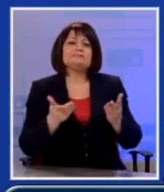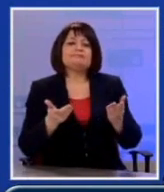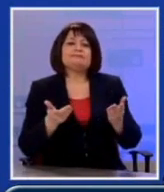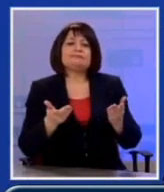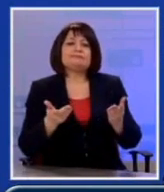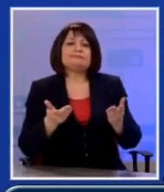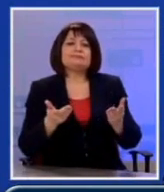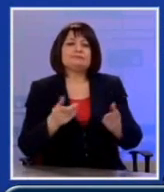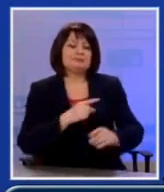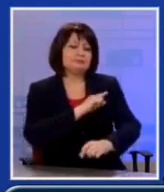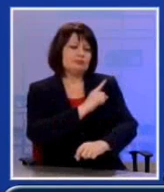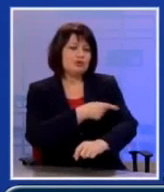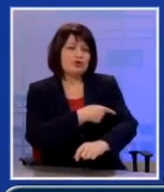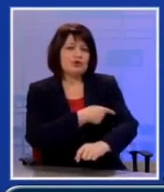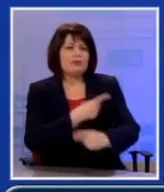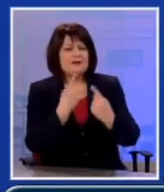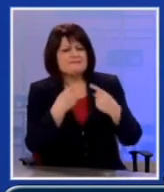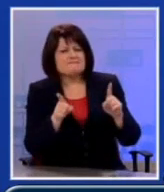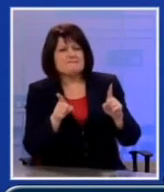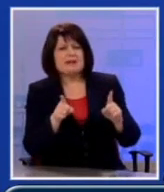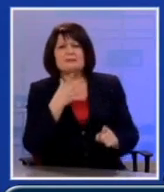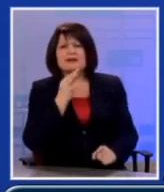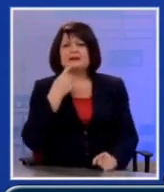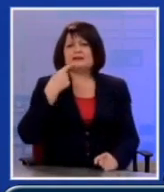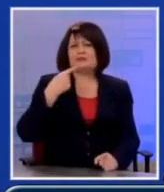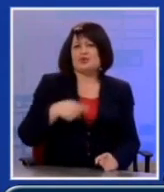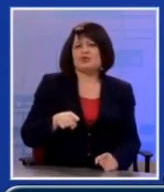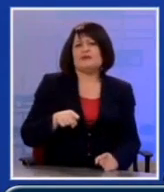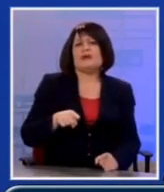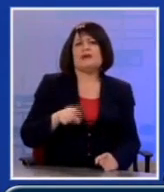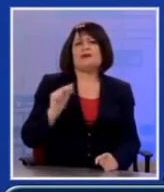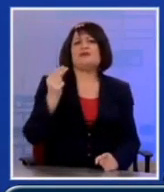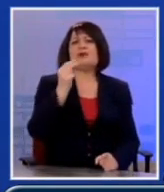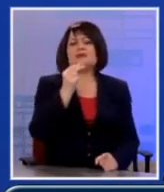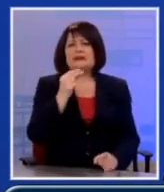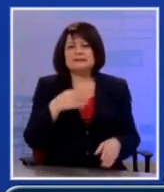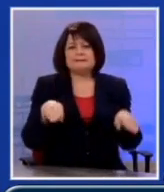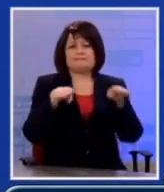που προσβάλλουν, που είναι περίεργα και προσβάλλουν την ισοτιμία των βουλευτών.